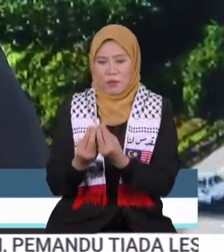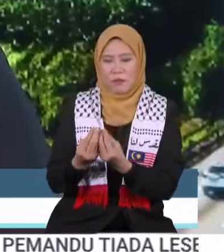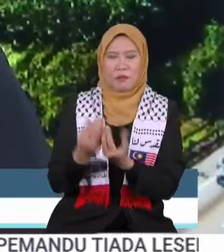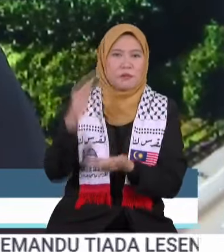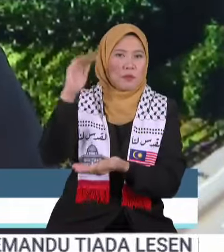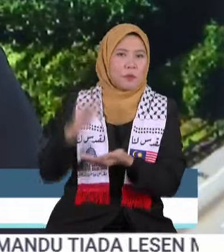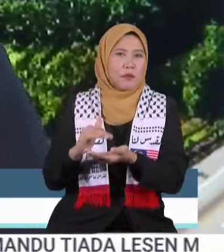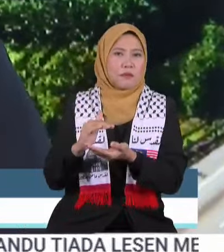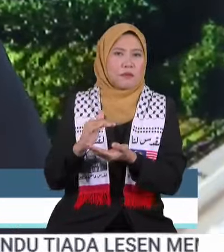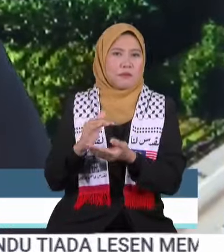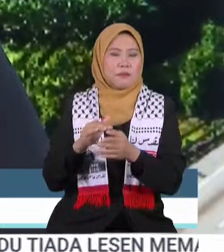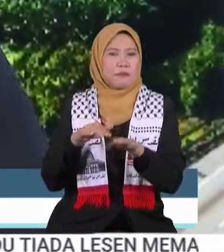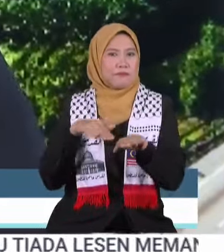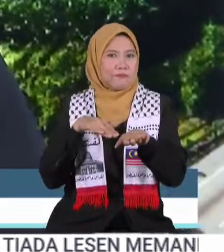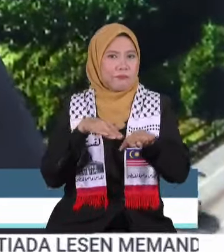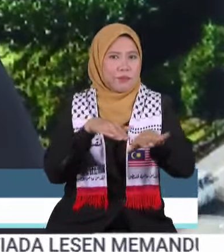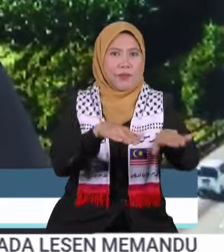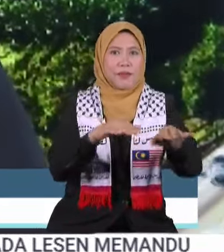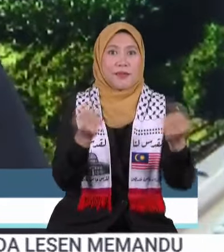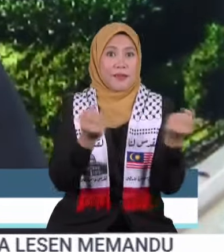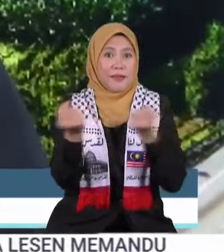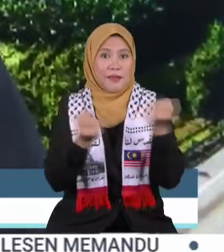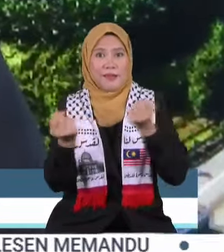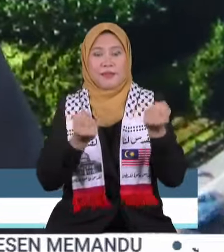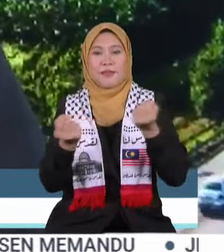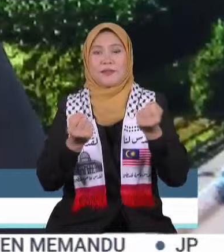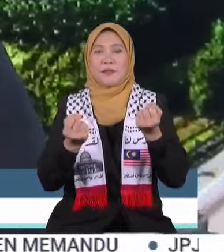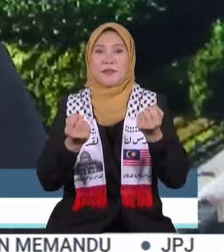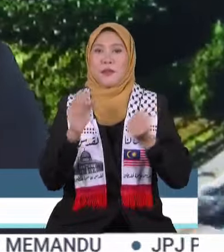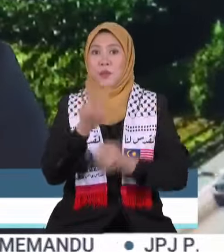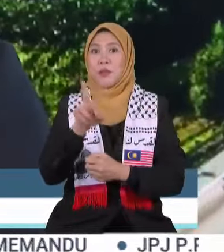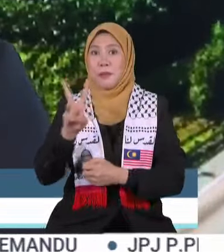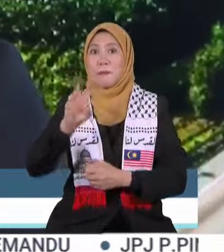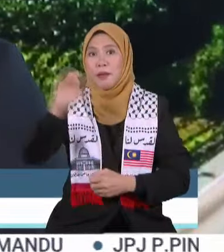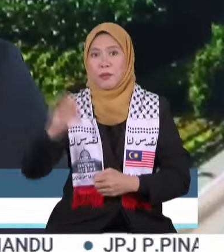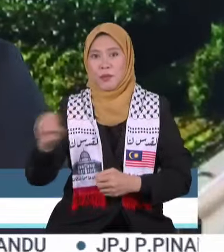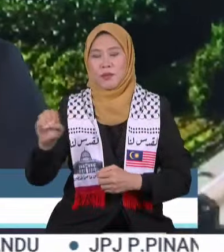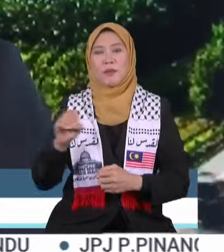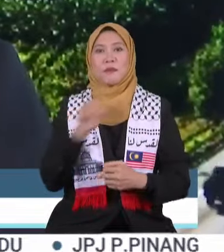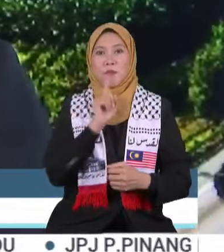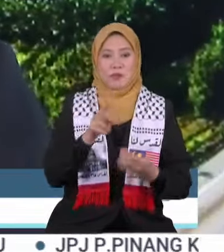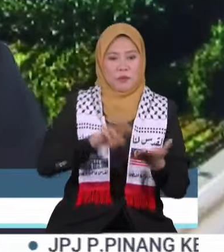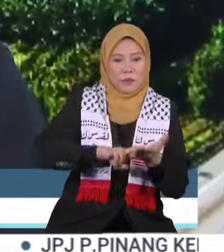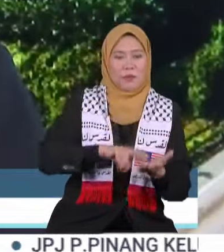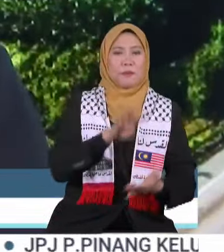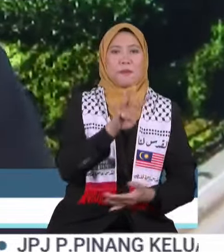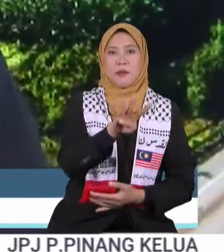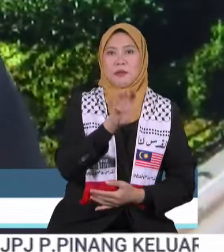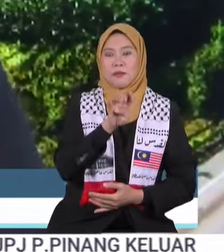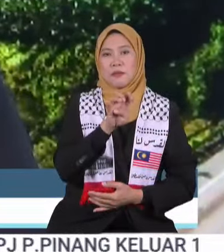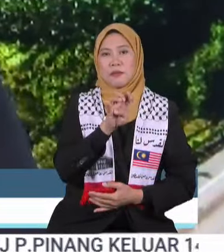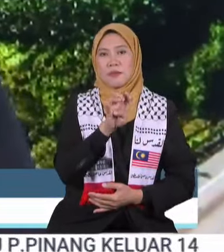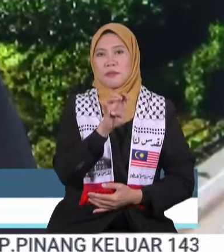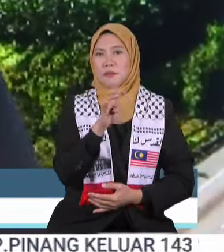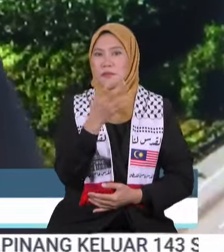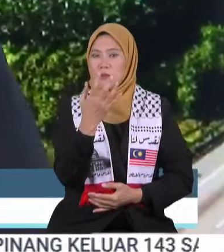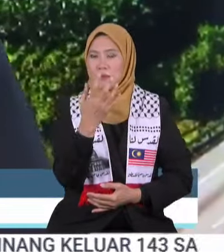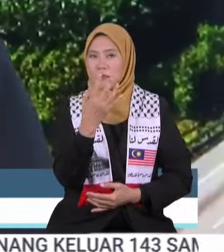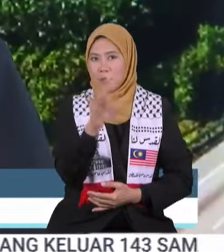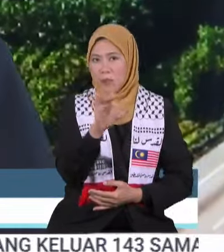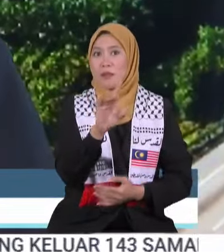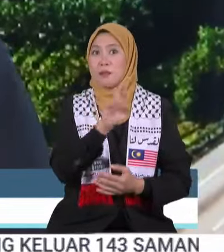sebanyak 26%, di mana jumlah kenderaan direkodkan sebanyak 418,000 berbanding